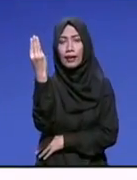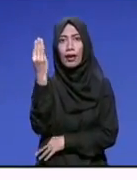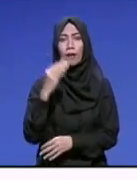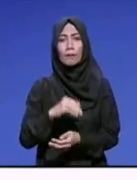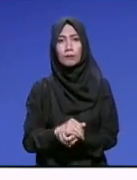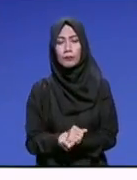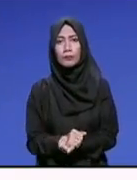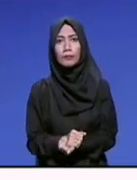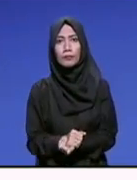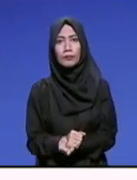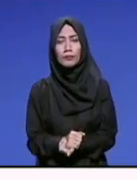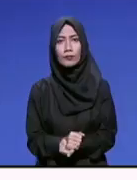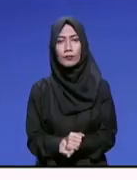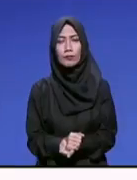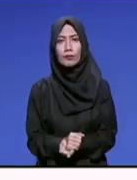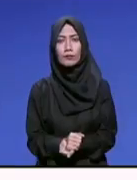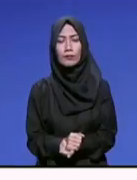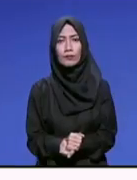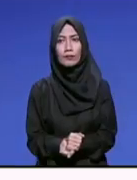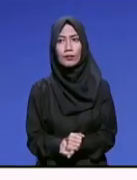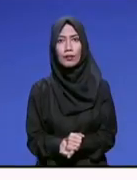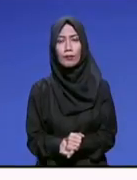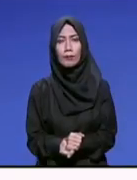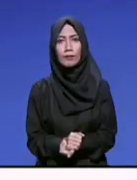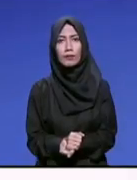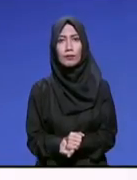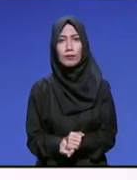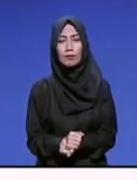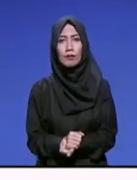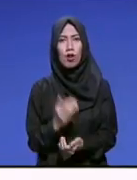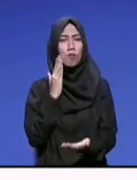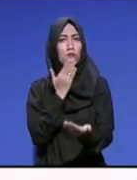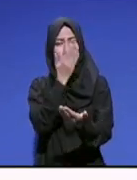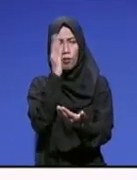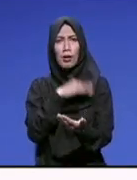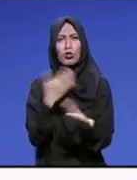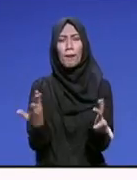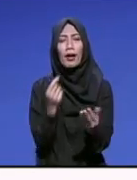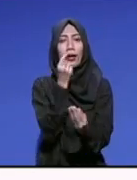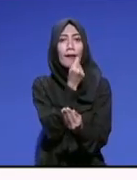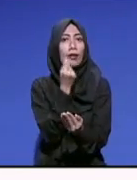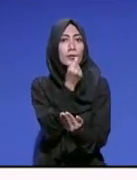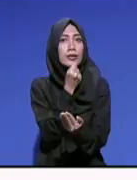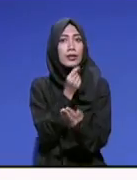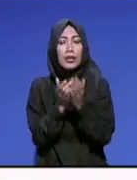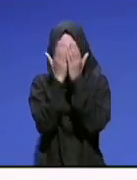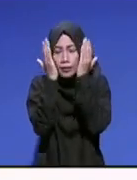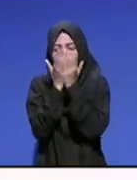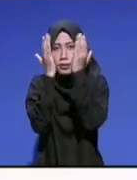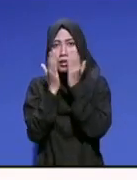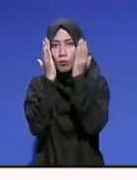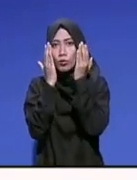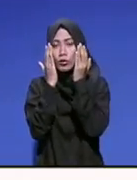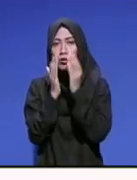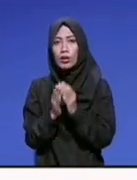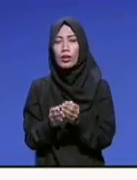Business Park, dan Taman Surya Molek. Produk palsu yang diedarkan antara lain lipstik, sabun cuci muka, pomade, dan penyubur